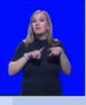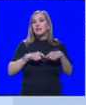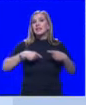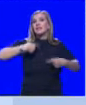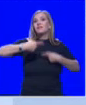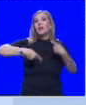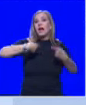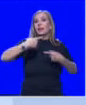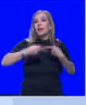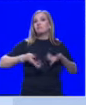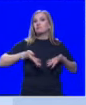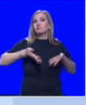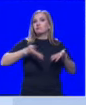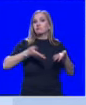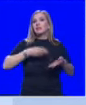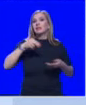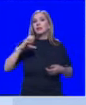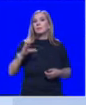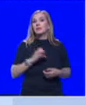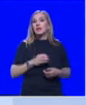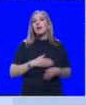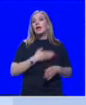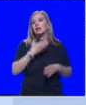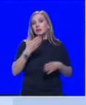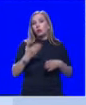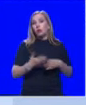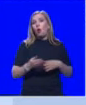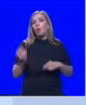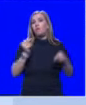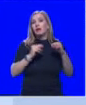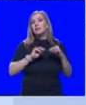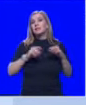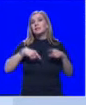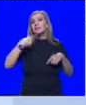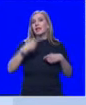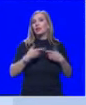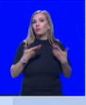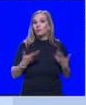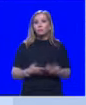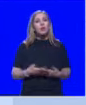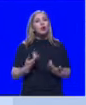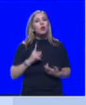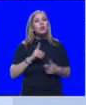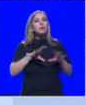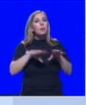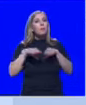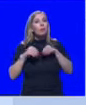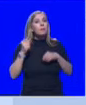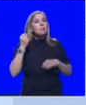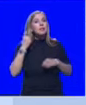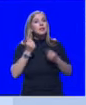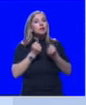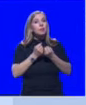ДПС, както до националната конференция, така и след това. Кой трябва да поеме председателското